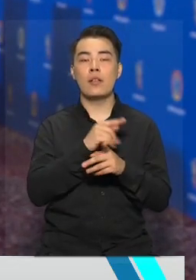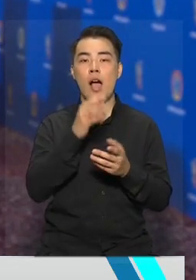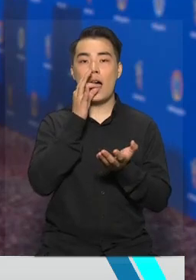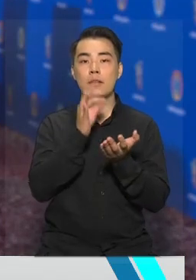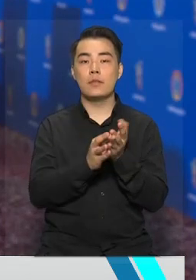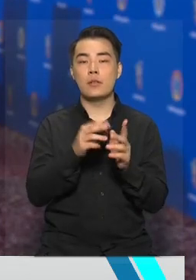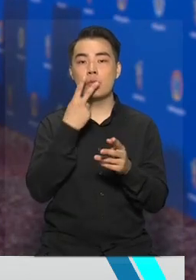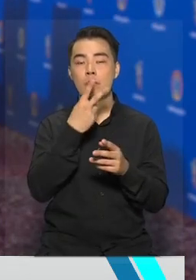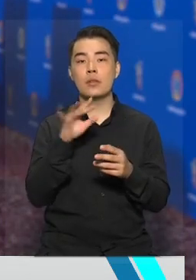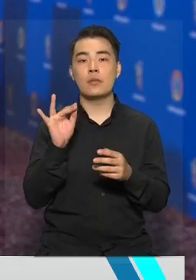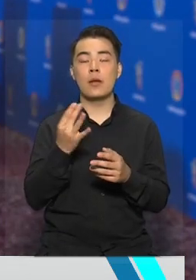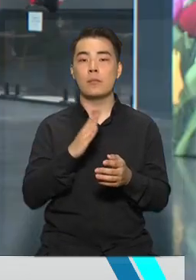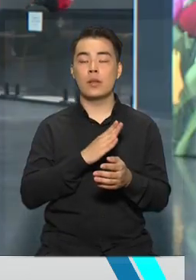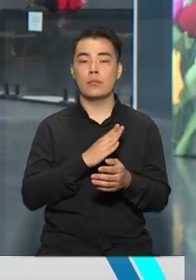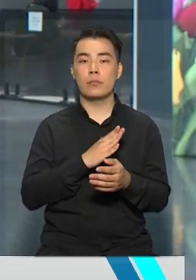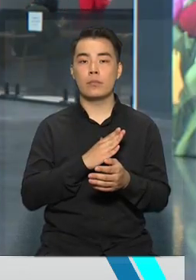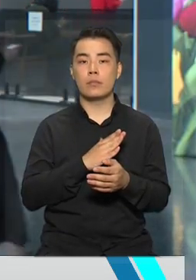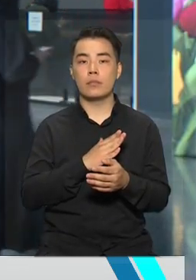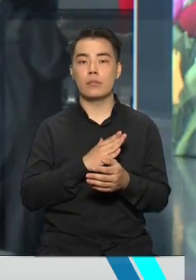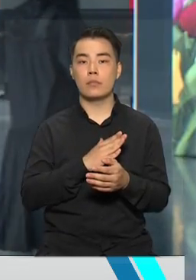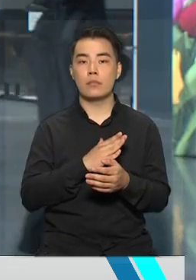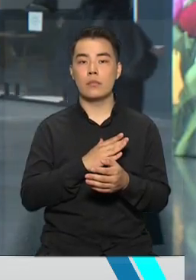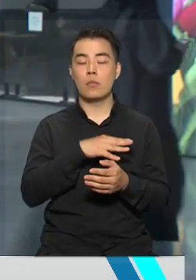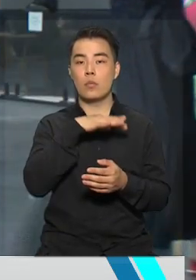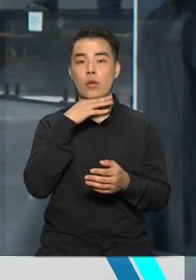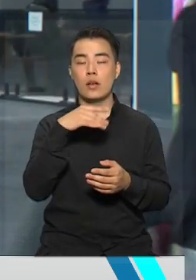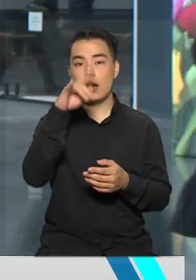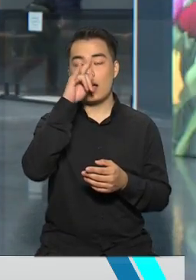жауапкершілігіне таңданыстарын жасырмады.